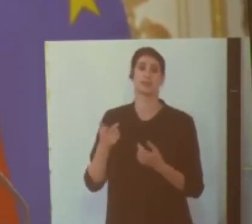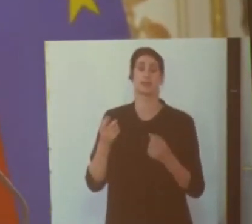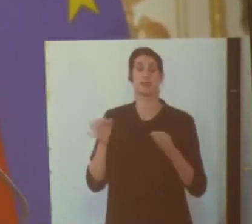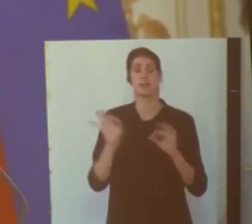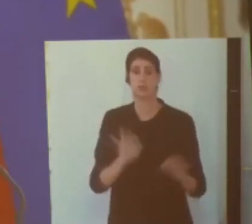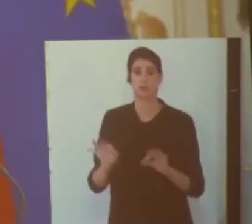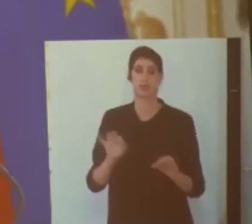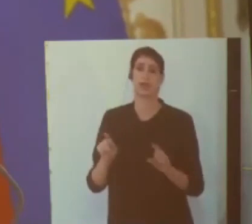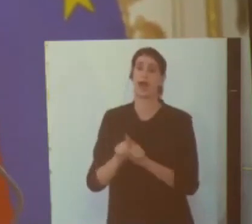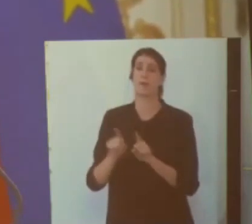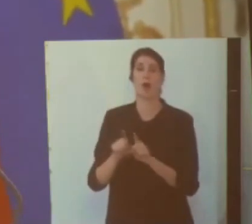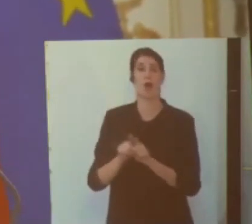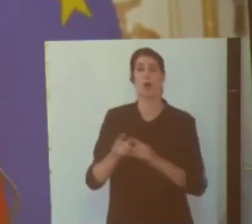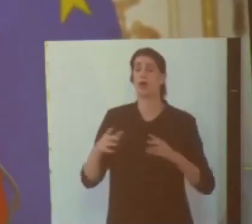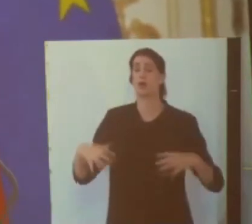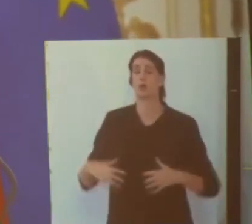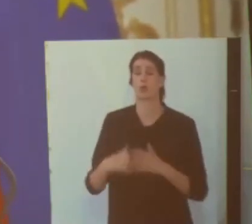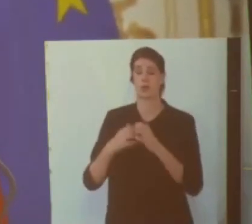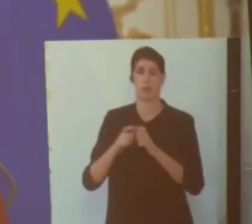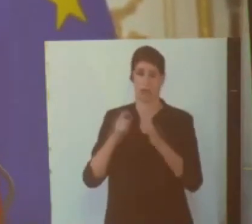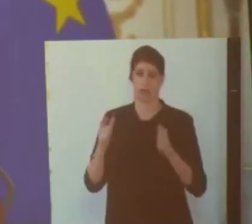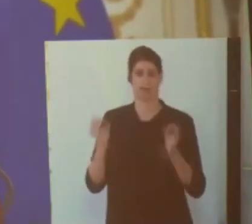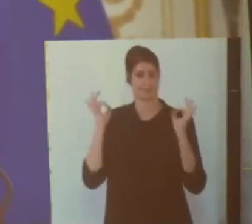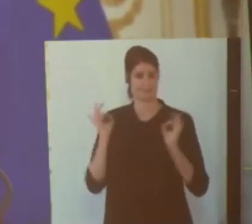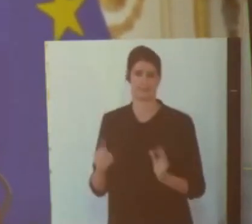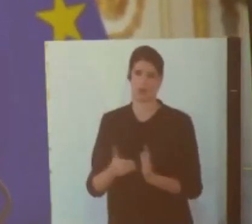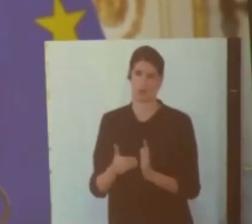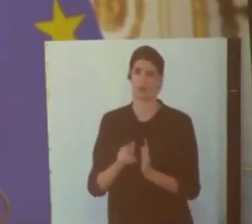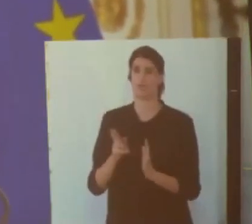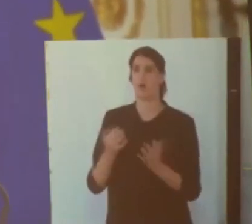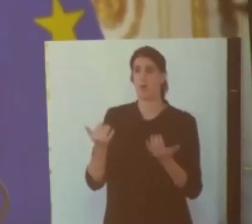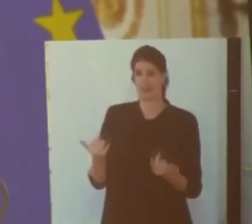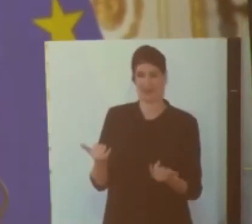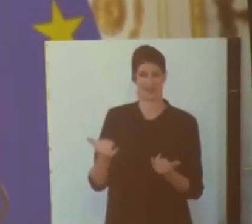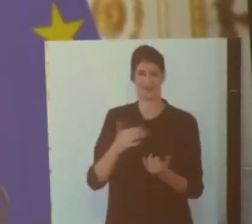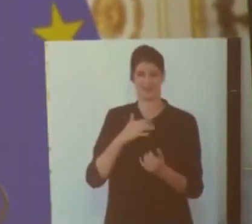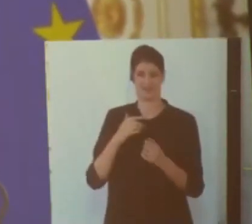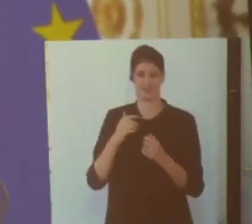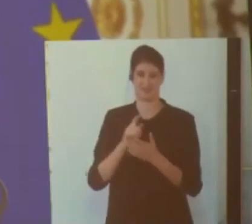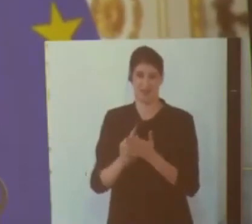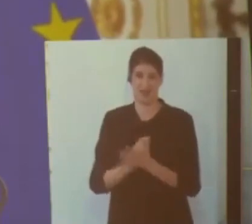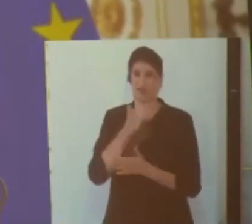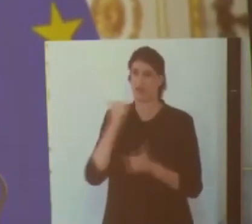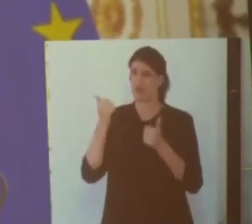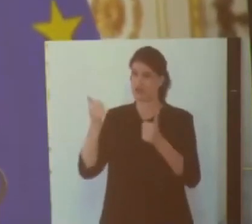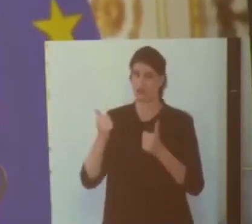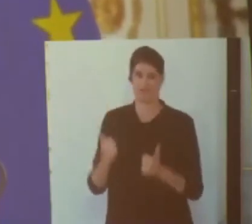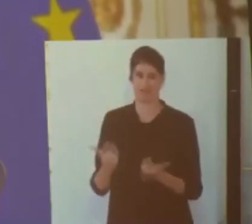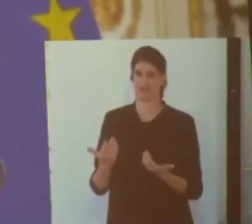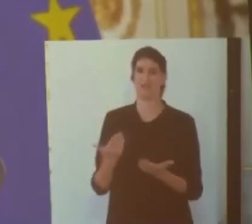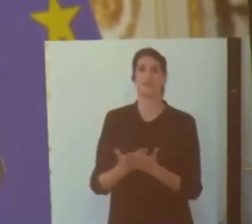ambitioniertes Gründerpaket. Denn gerade in einer Zeit, in der es vermehrt Insolvenzen geben wird, ist die beste Antwort